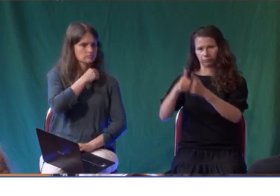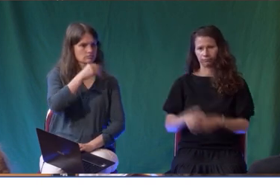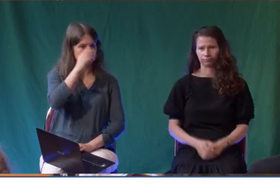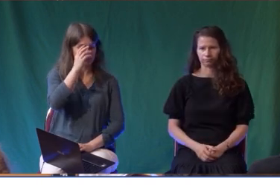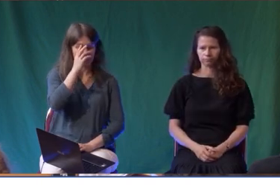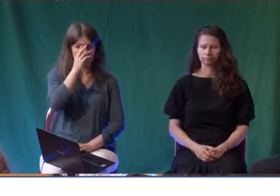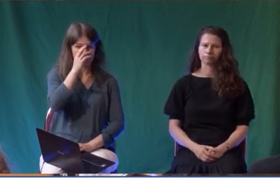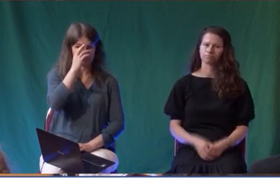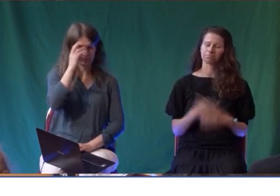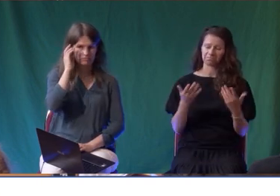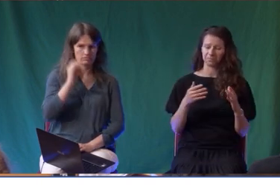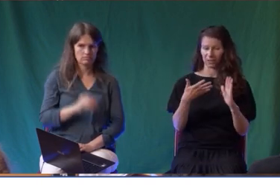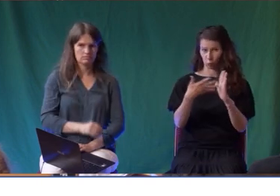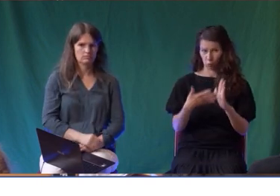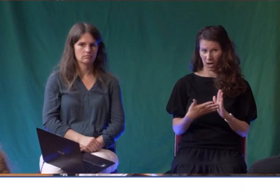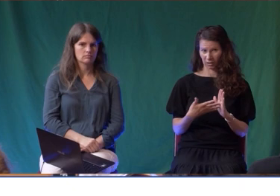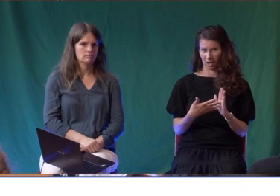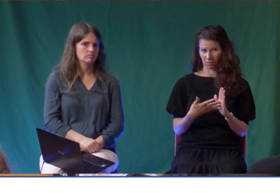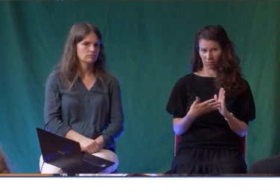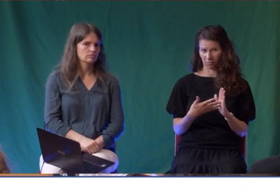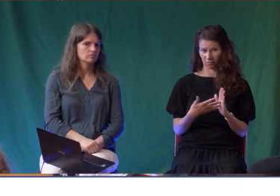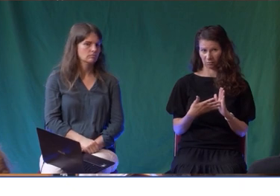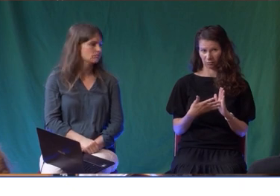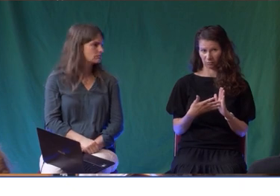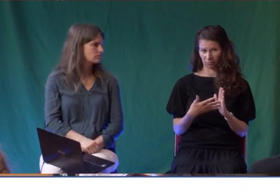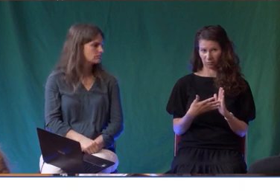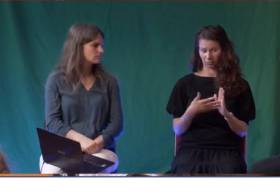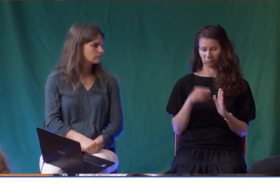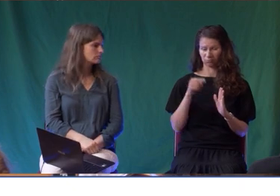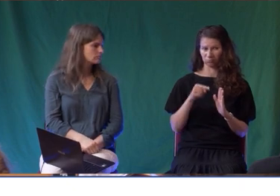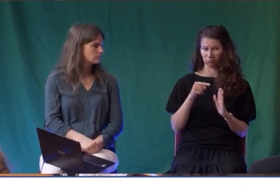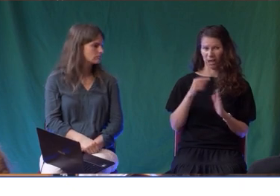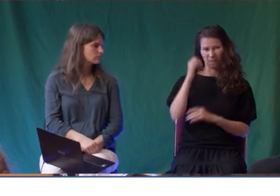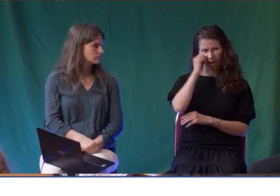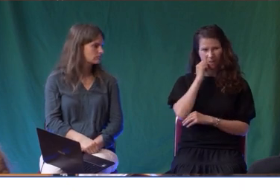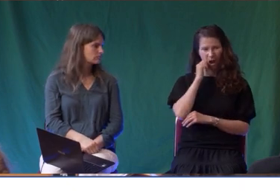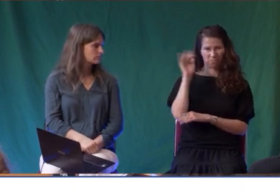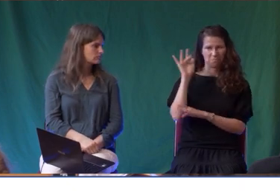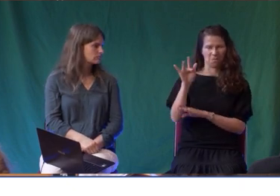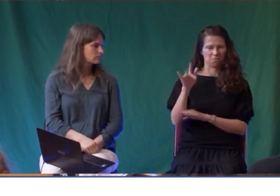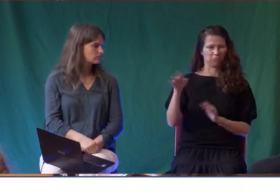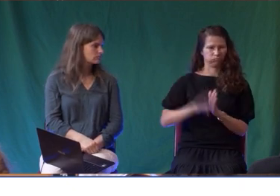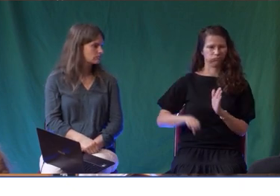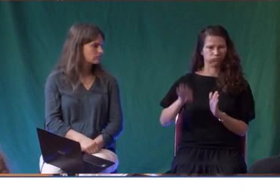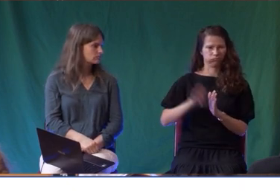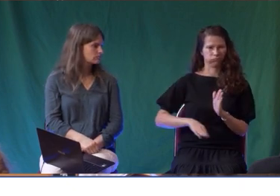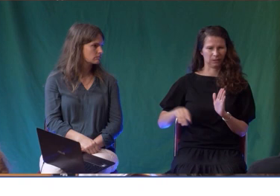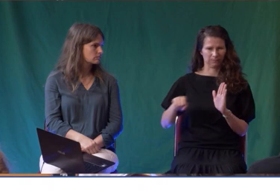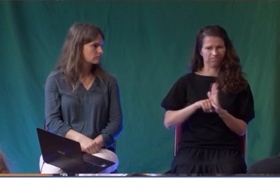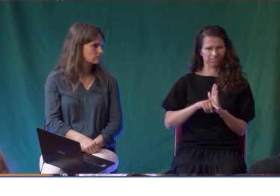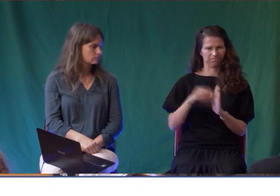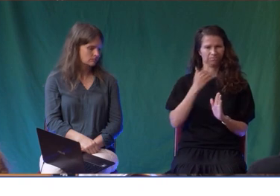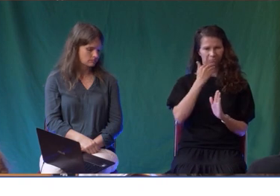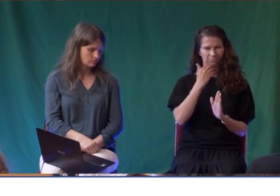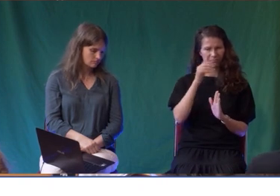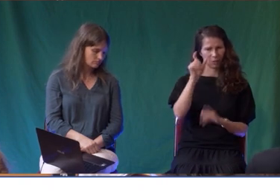in dem ganzen Gutachten wird sehr schlecht über die Mutter gesprochen und es